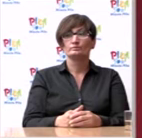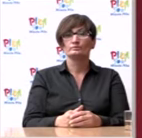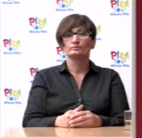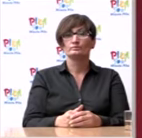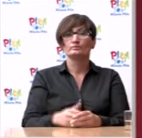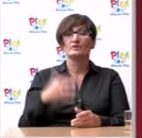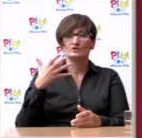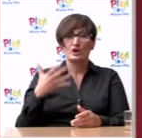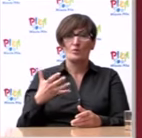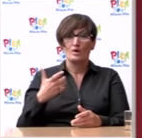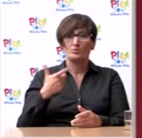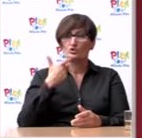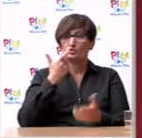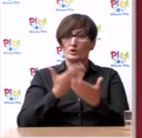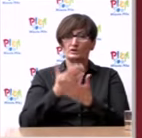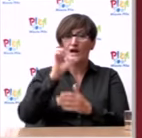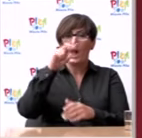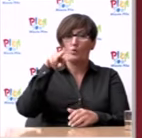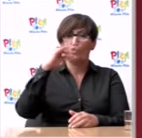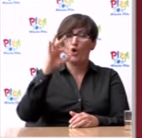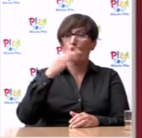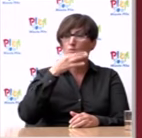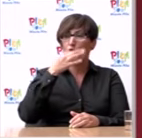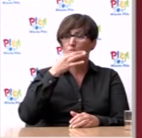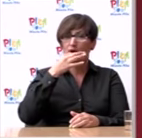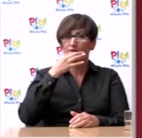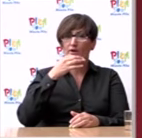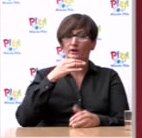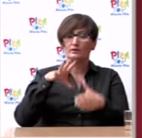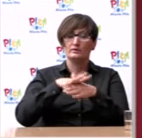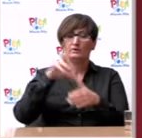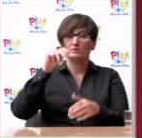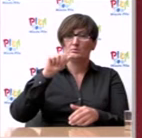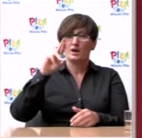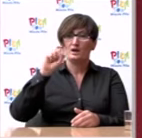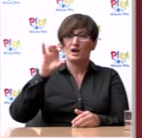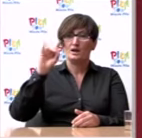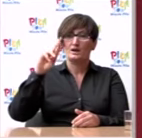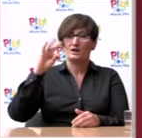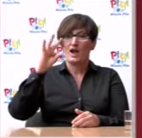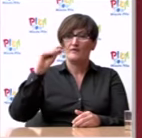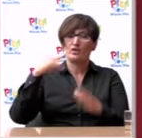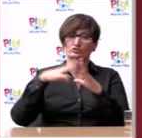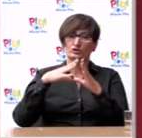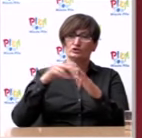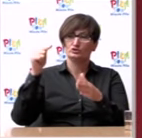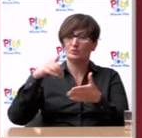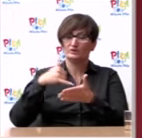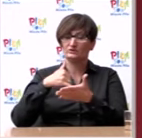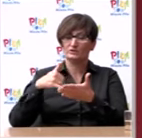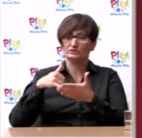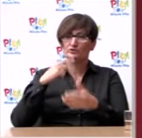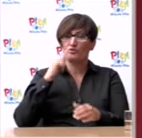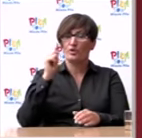zgłosić autopoprawkę. W paragrafie 10 należy skreślić ustęp 1, czyli literkę 1.